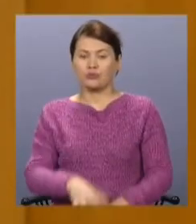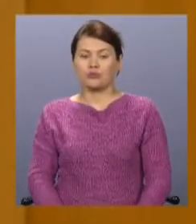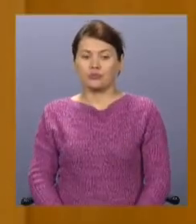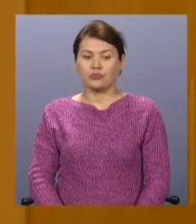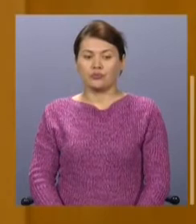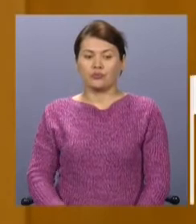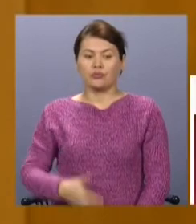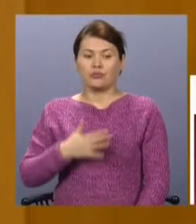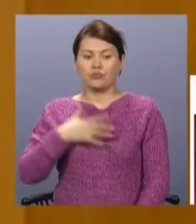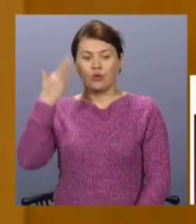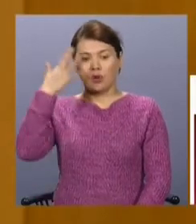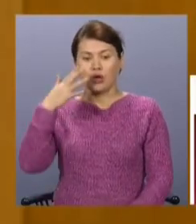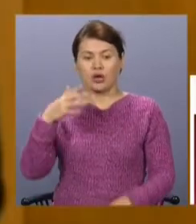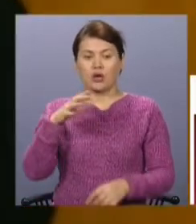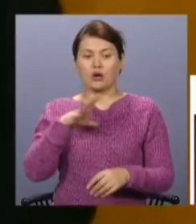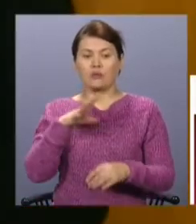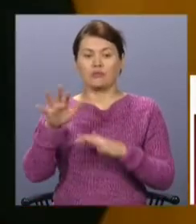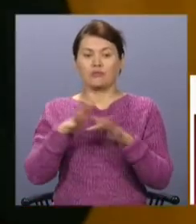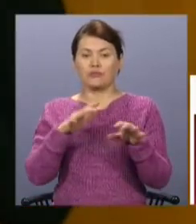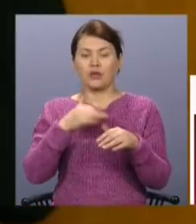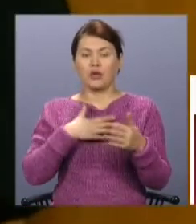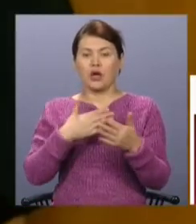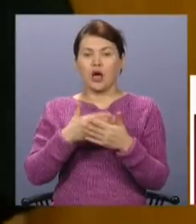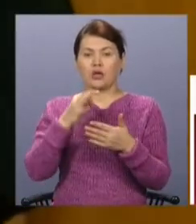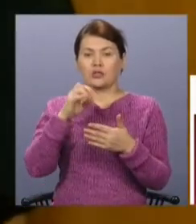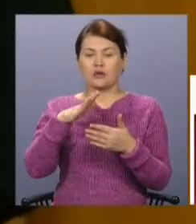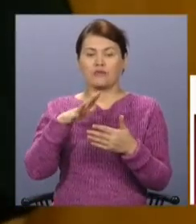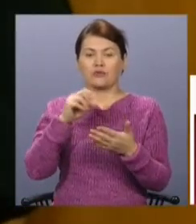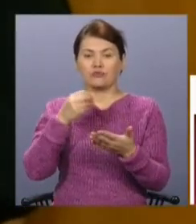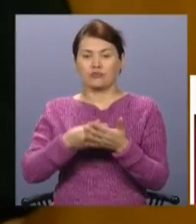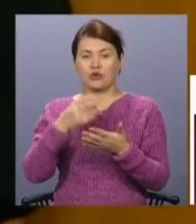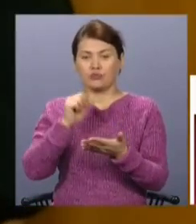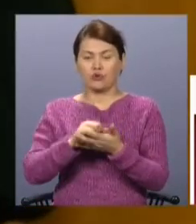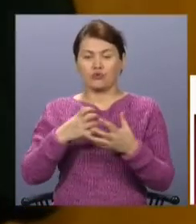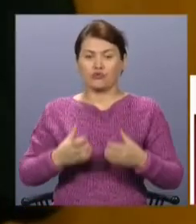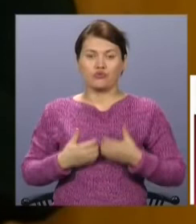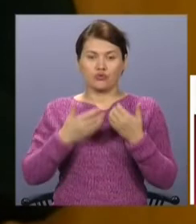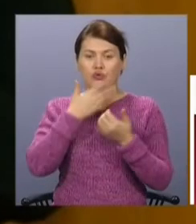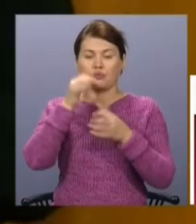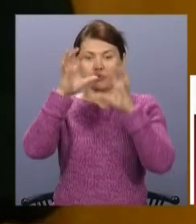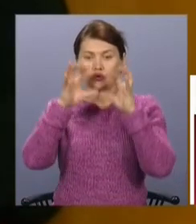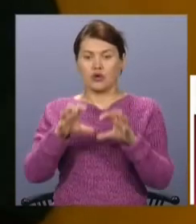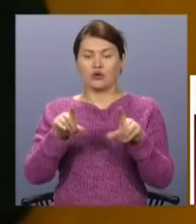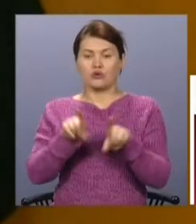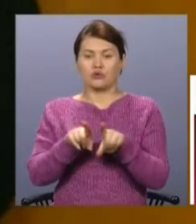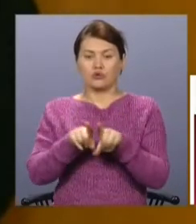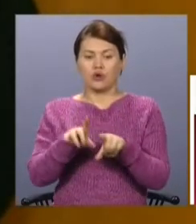знаю, что менің ойымша іс Насырдан асқан жоқ, болмаса активтерді жоғалтамыз деген қорқыныш жоқ. Әрине, бұл жерде заңдық тұрғыда